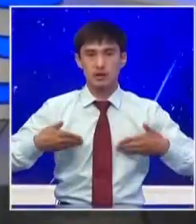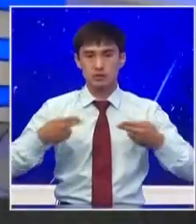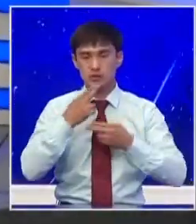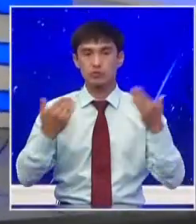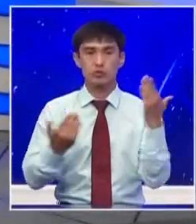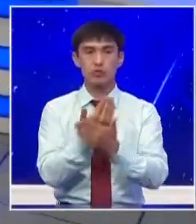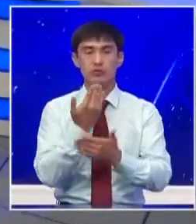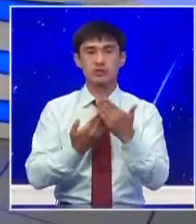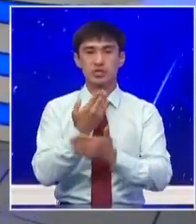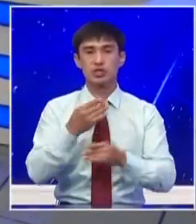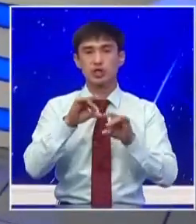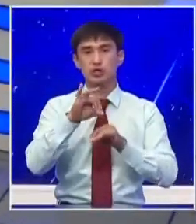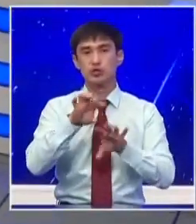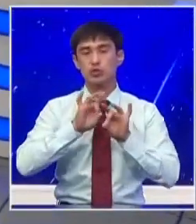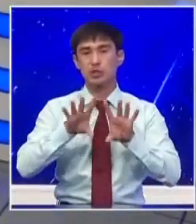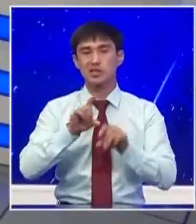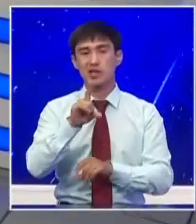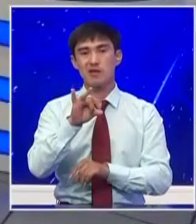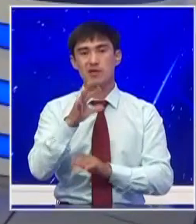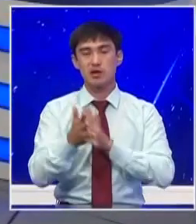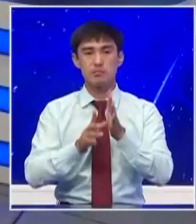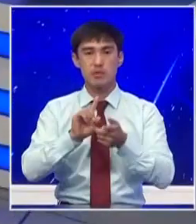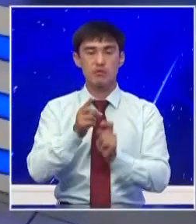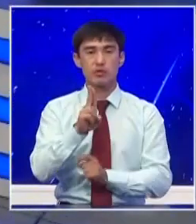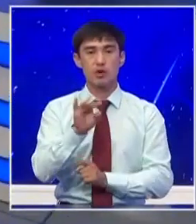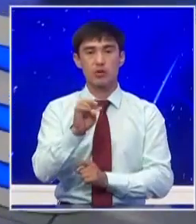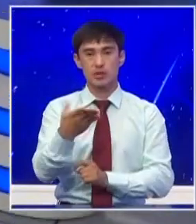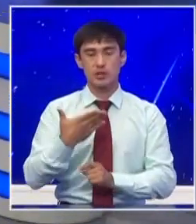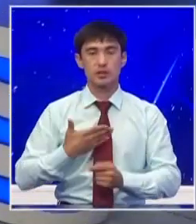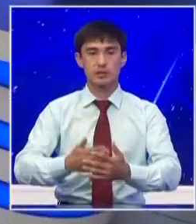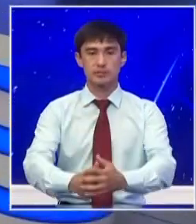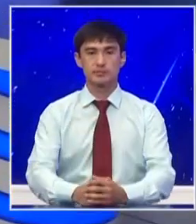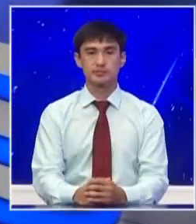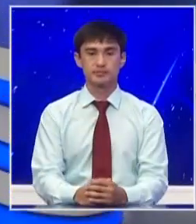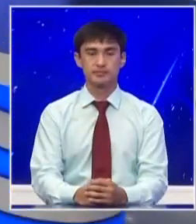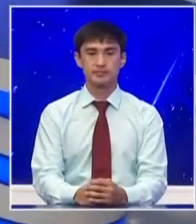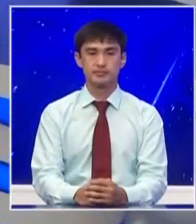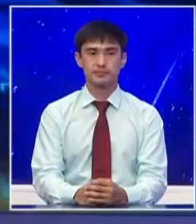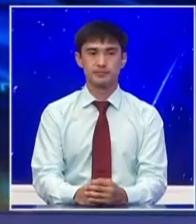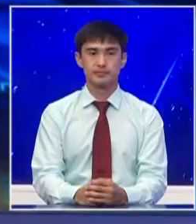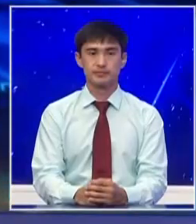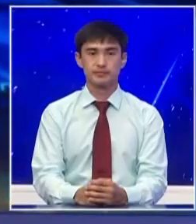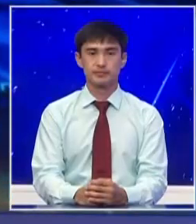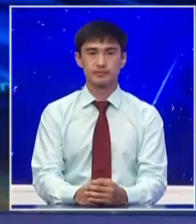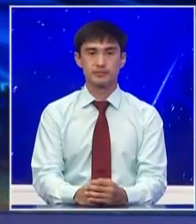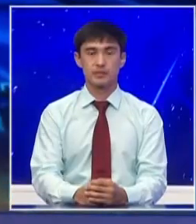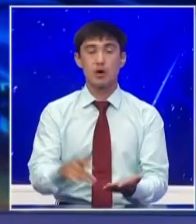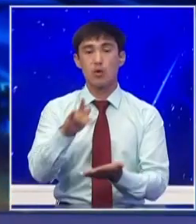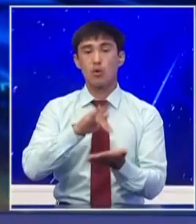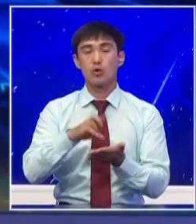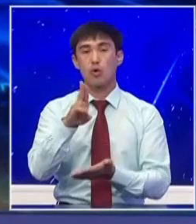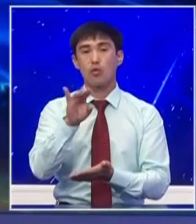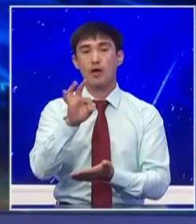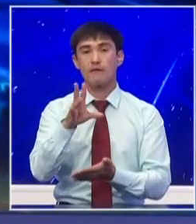Здравствуйте! На телеканале ЖТСУ Новости в студии Эльвира Ликерова и сурдоперевод осуществляет Даурен Абдрасилов. А в